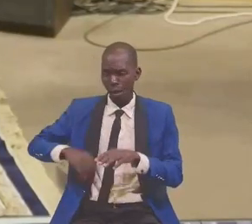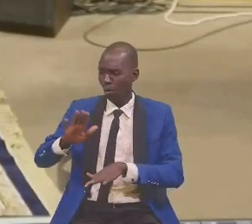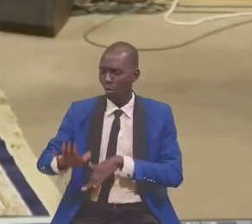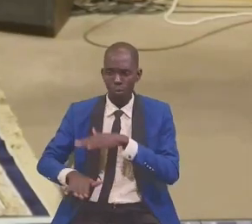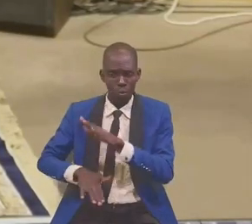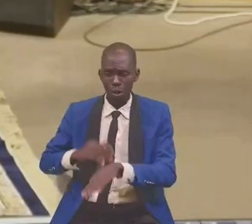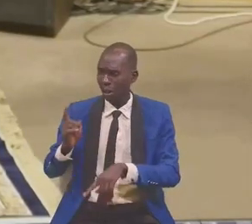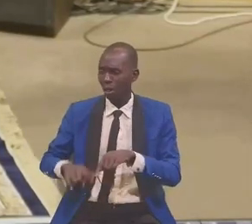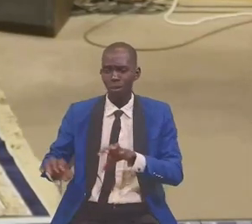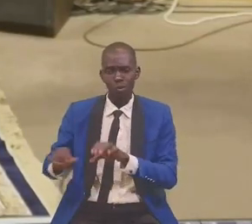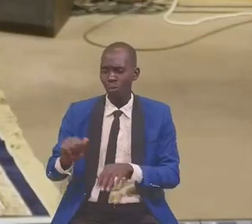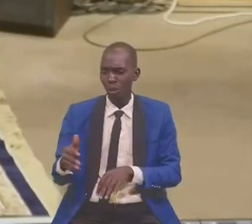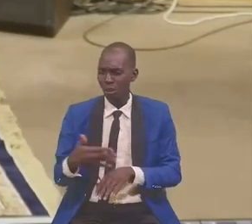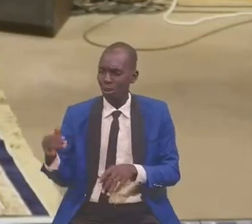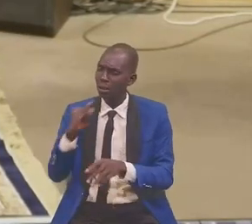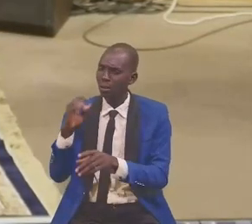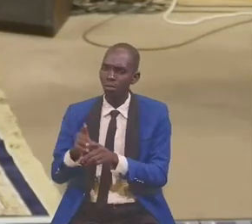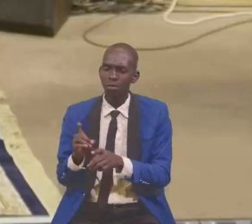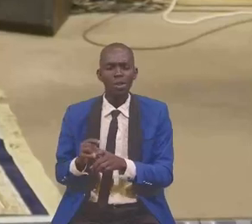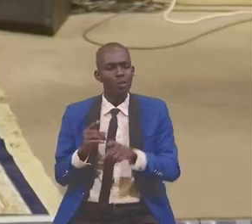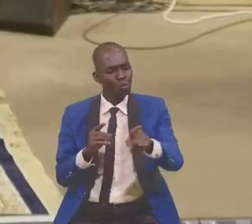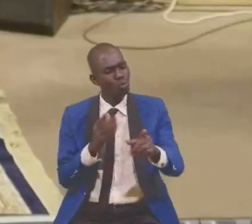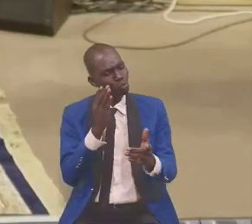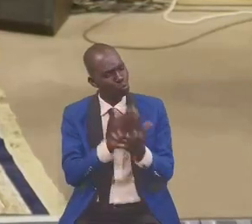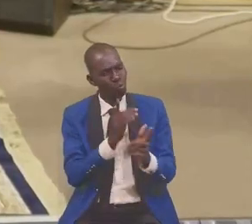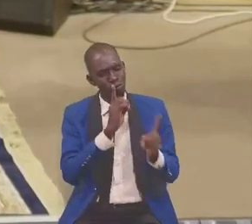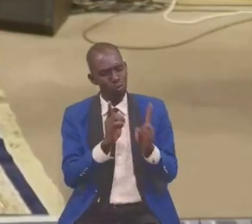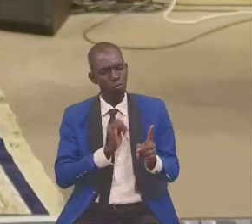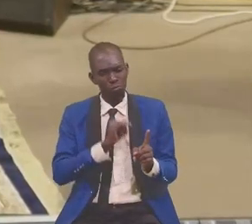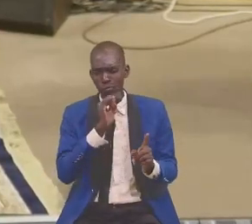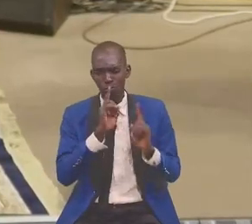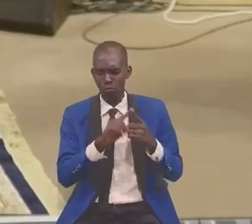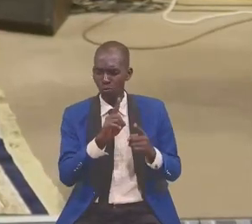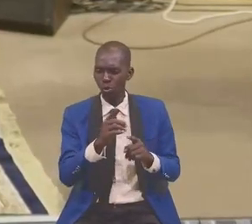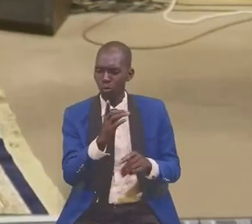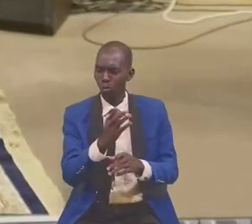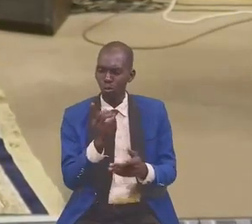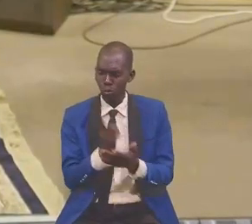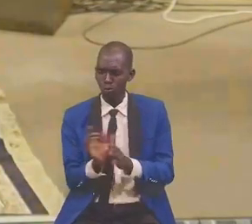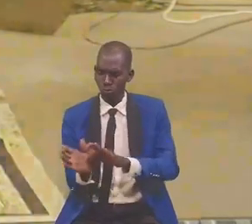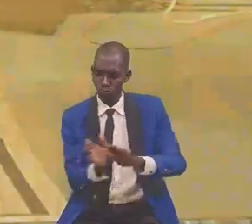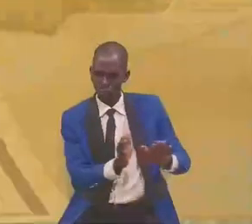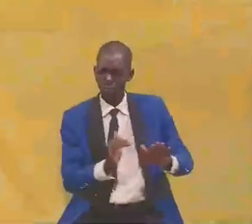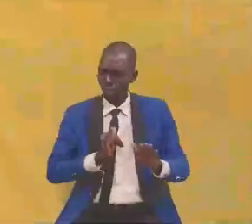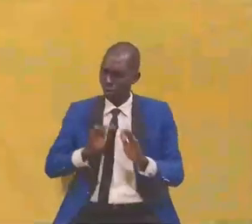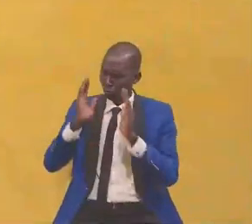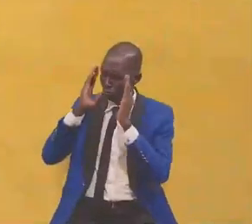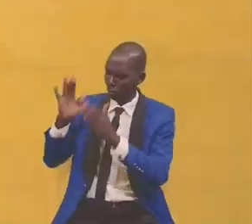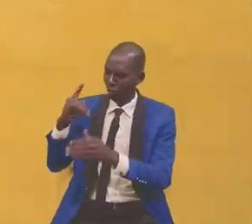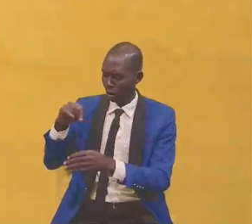La sœur dit, mets-toi de côté. Et les sœurs ont fait face à l'homme. Elle dit, monsieur, s'il vous plaît,